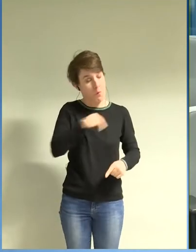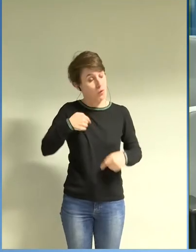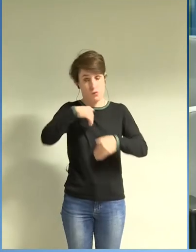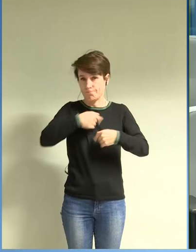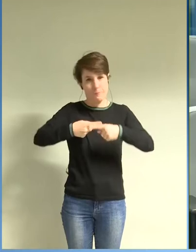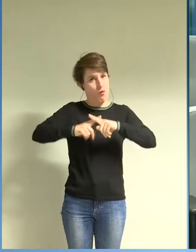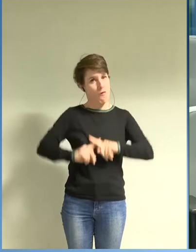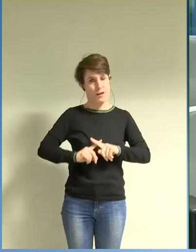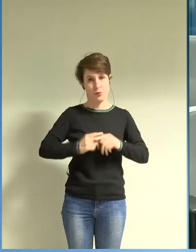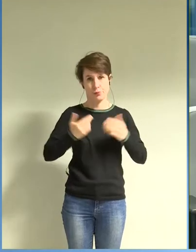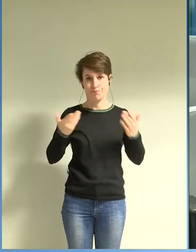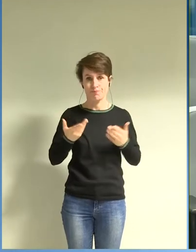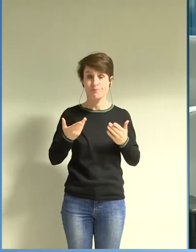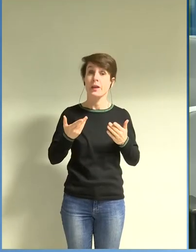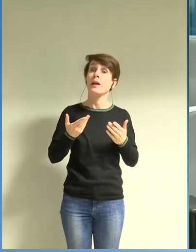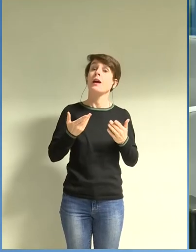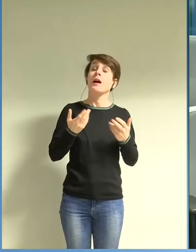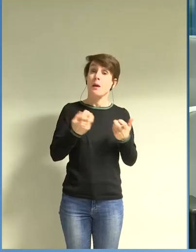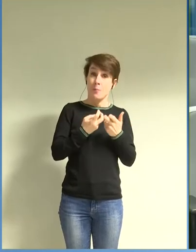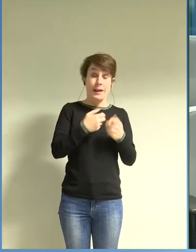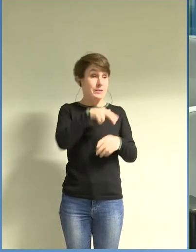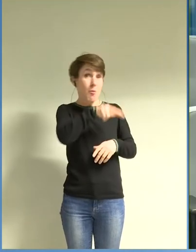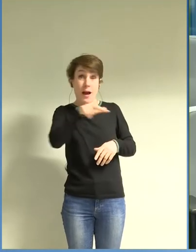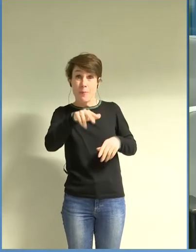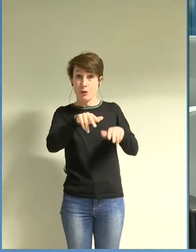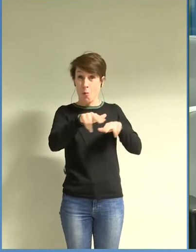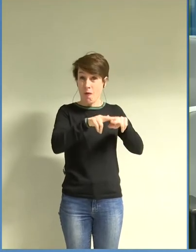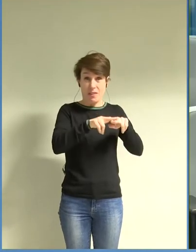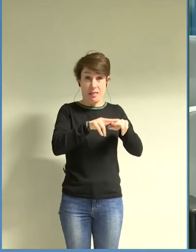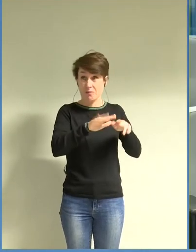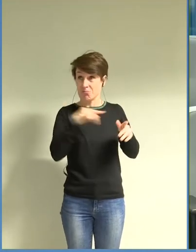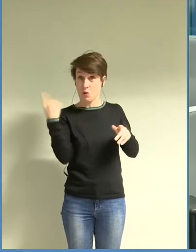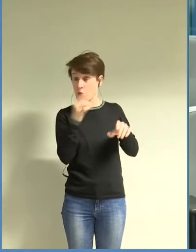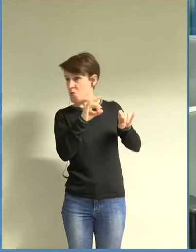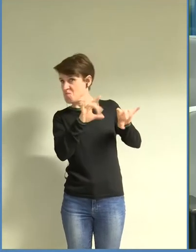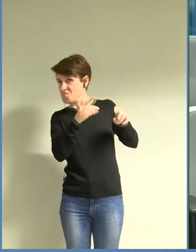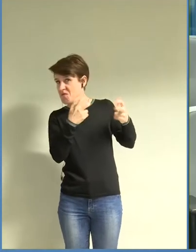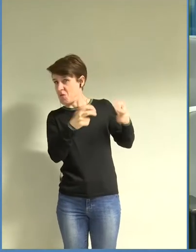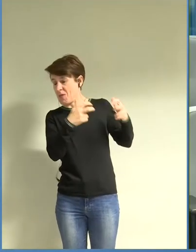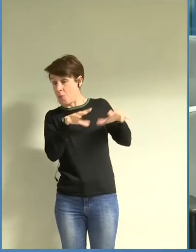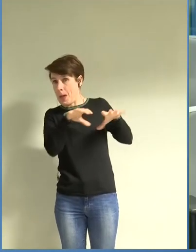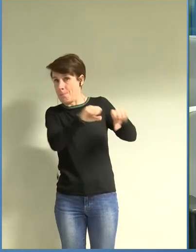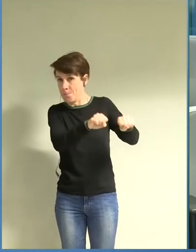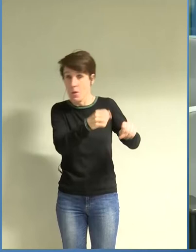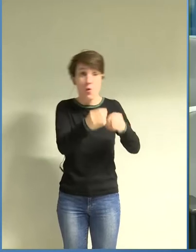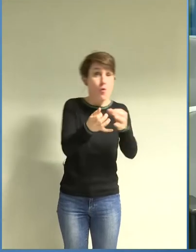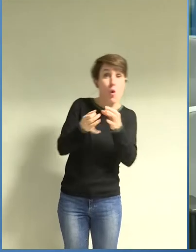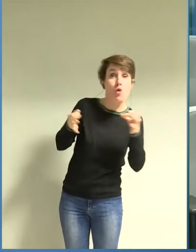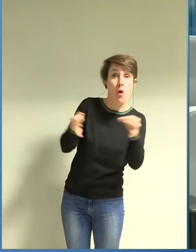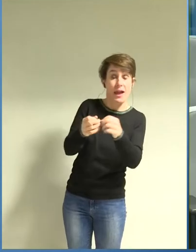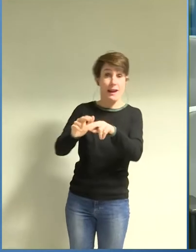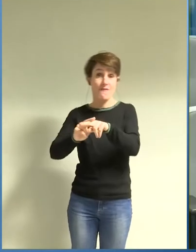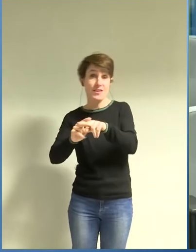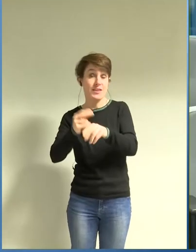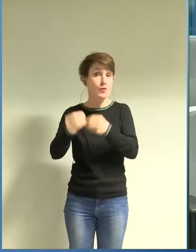y compris dans des logements vides que plus personne ne veut mais aussi dans les locaux vides et cetera au lieu